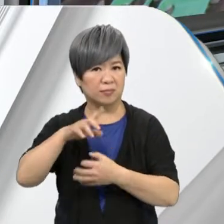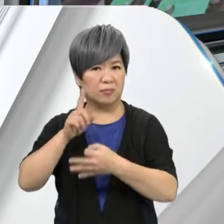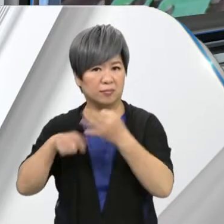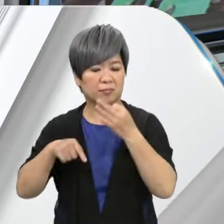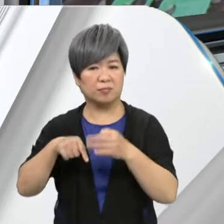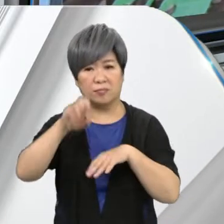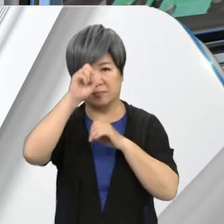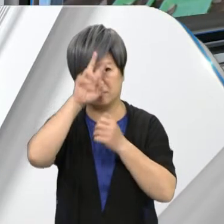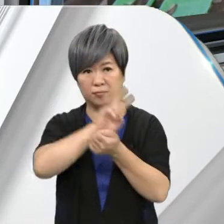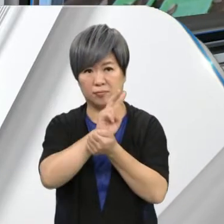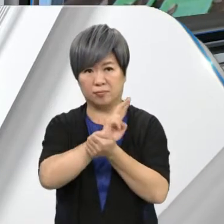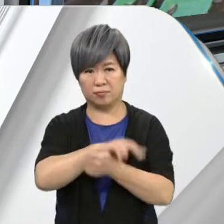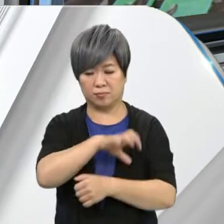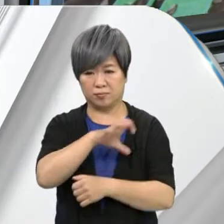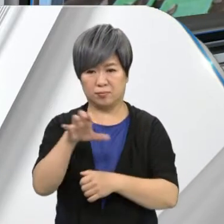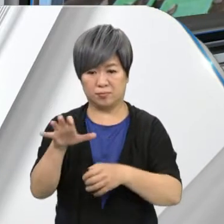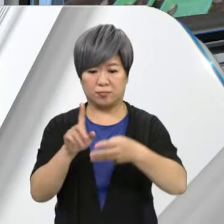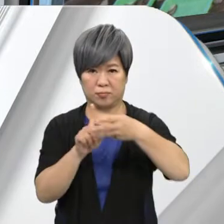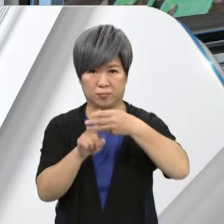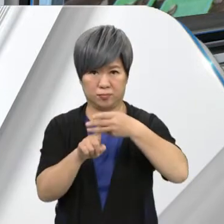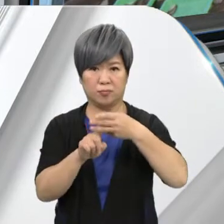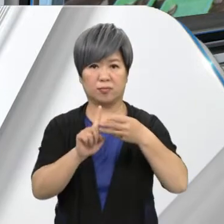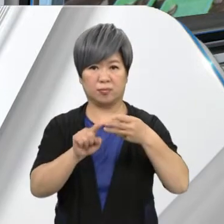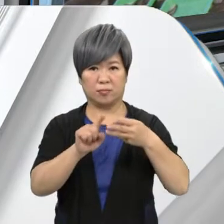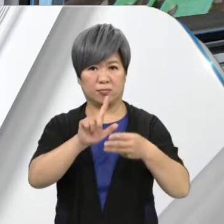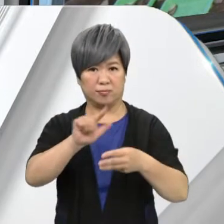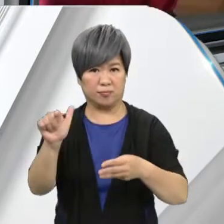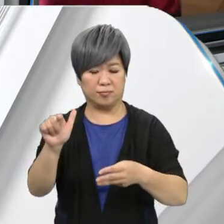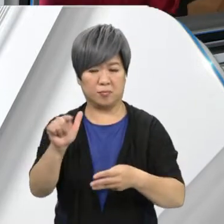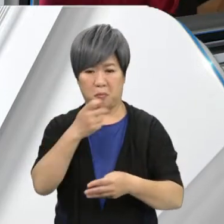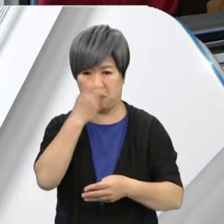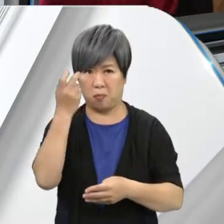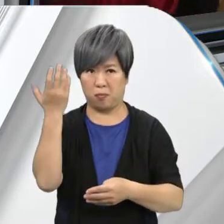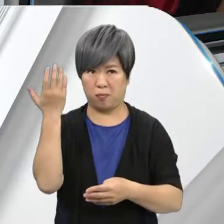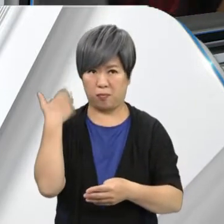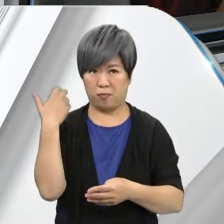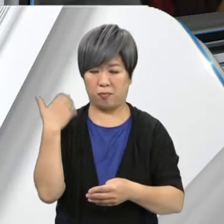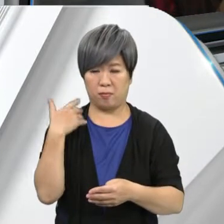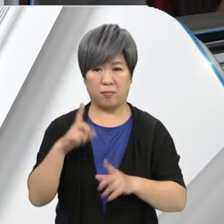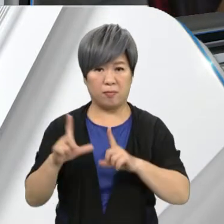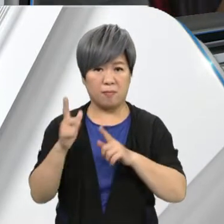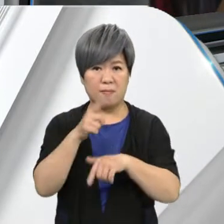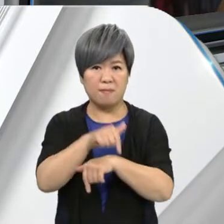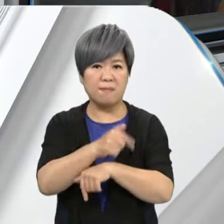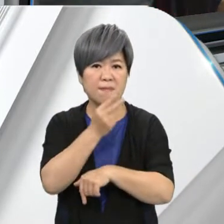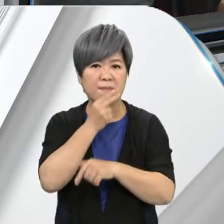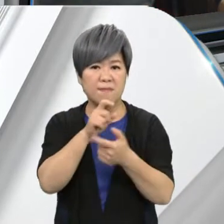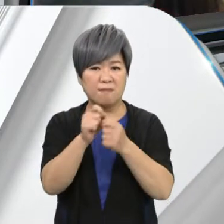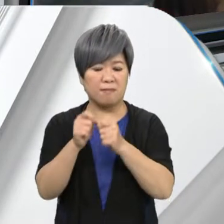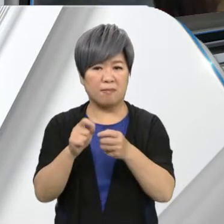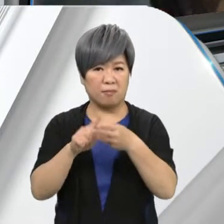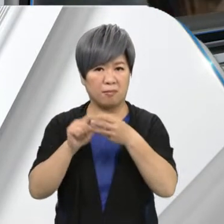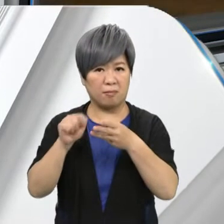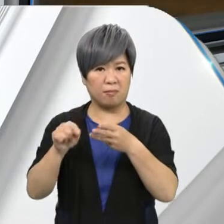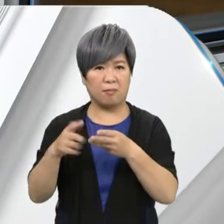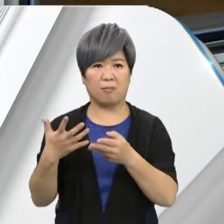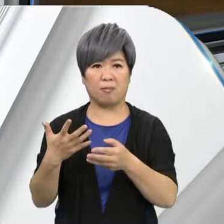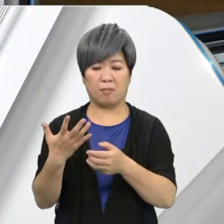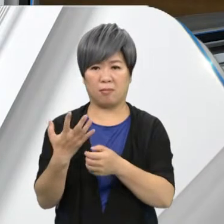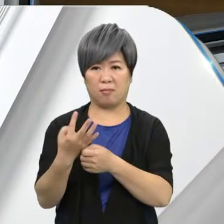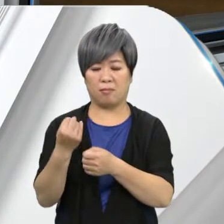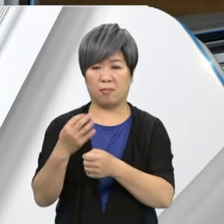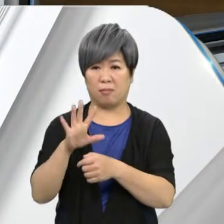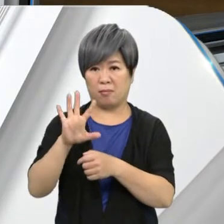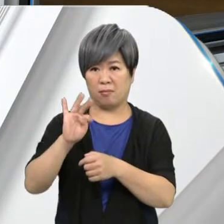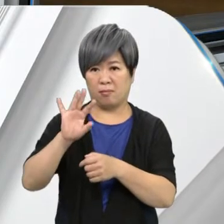风林了的地方的游戏，发现头白岛以下东南亚附近当时行游戏，几千年来